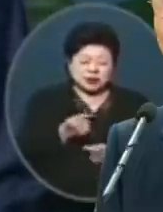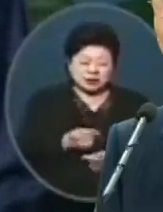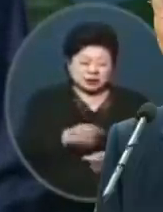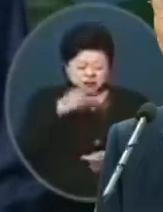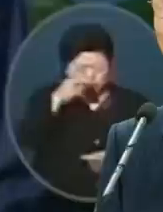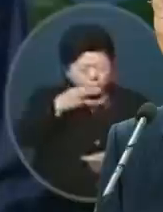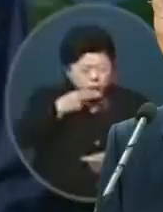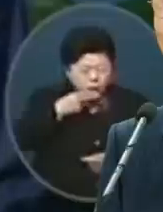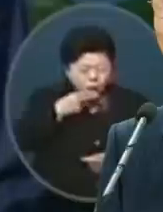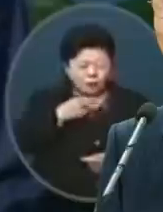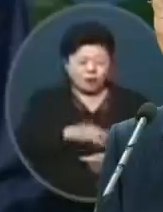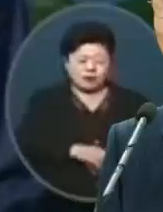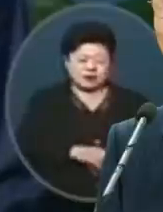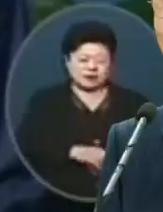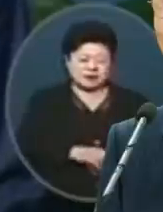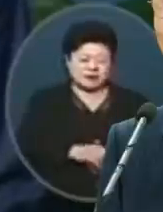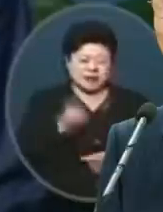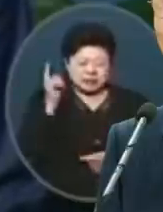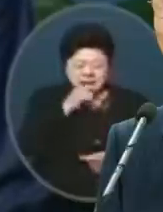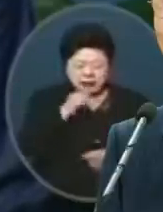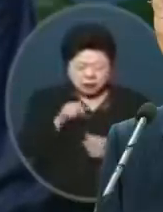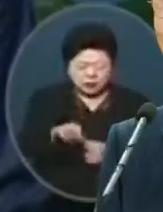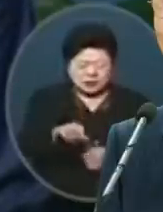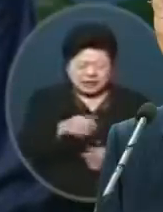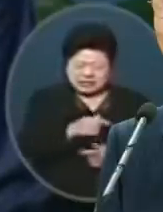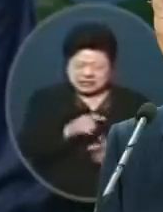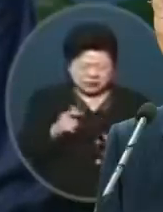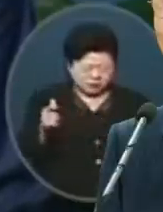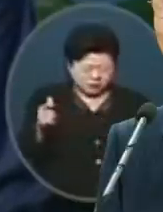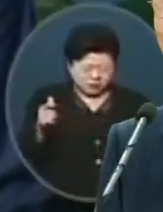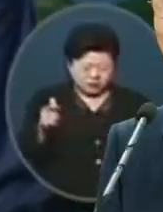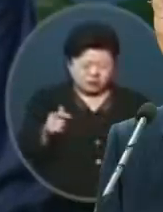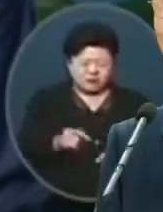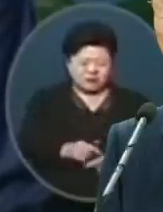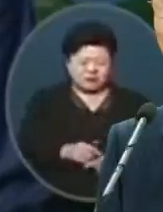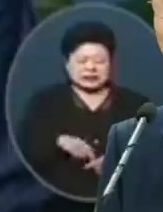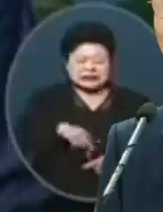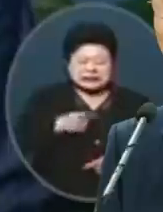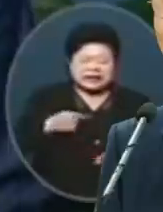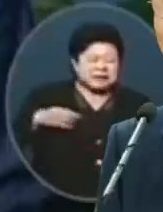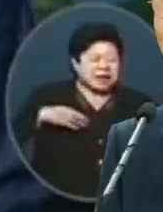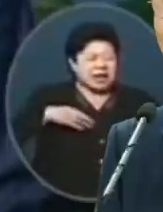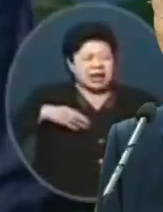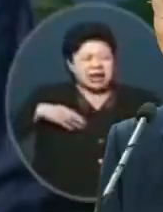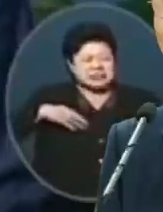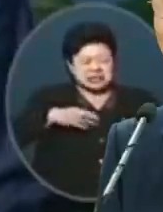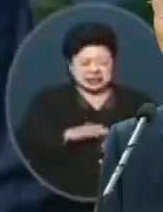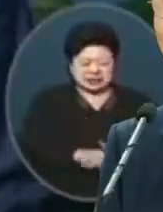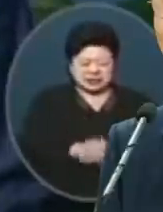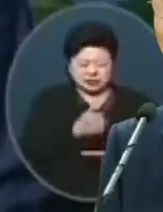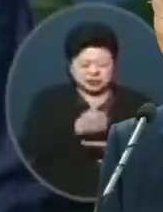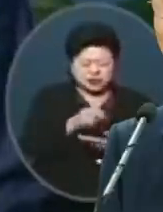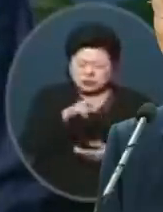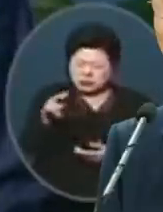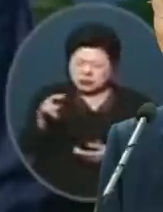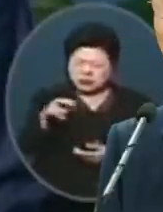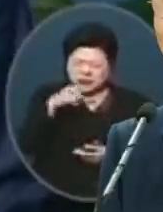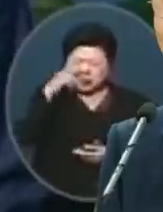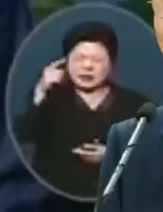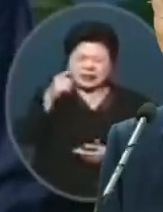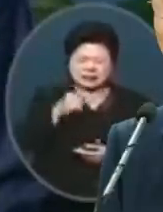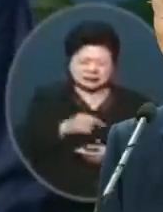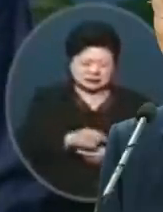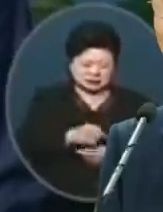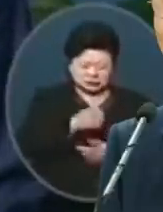취하고 악한 곳에도 가지 않고 뭐 어쩌고 어쩌고 자기 자랑하면 주님은 딱 질색인 것입니다.